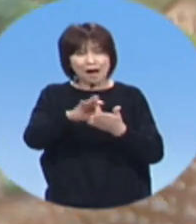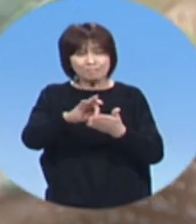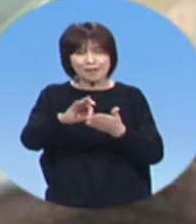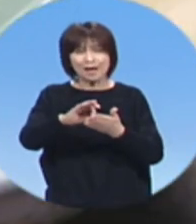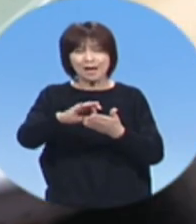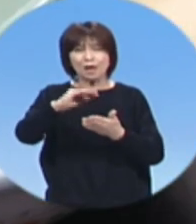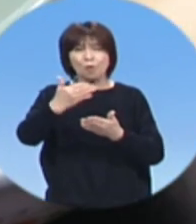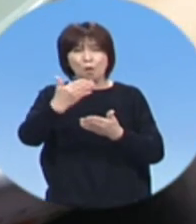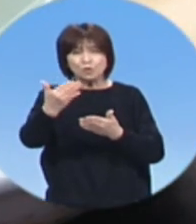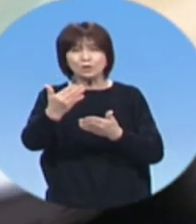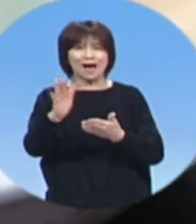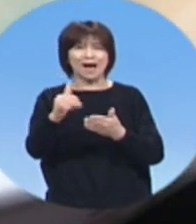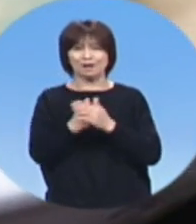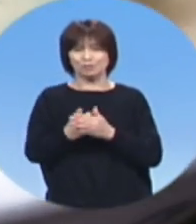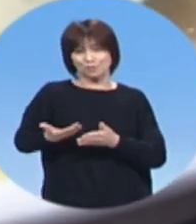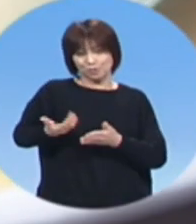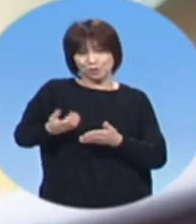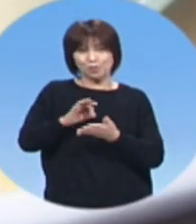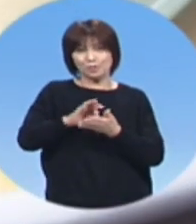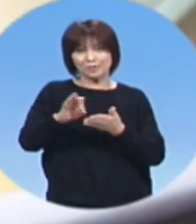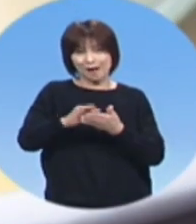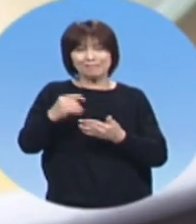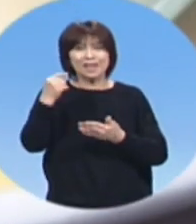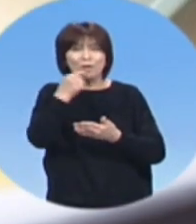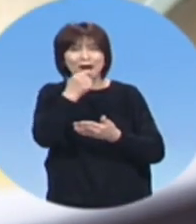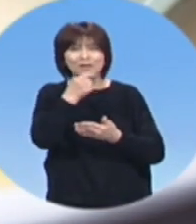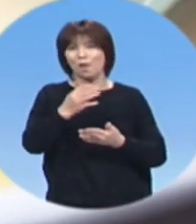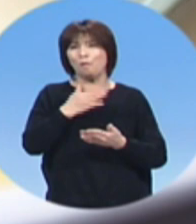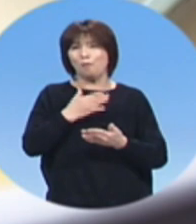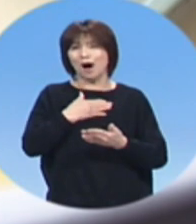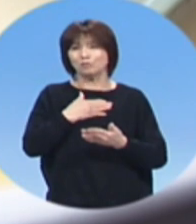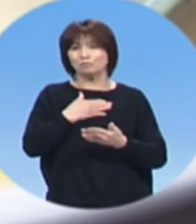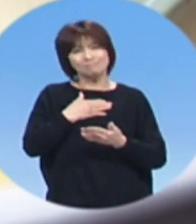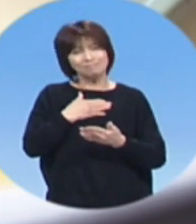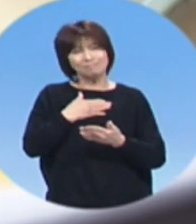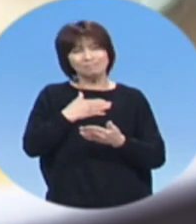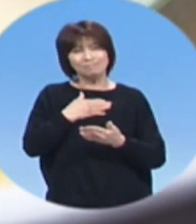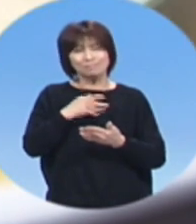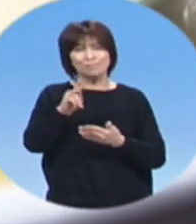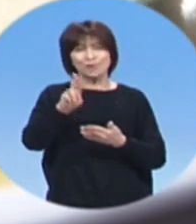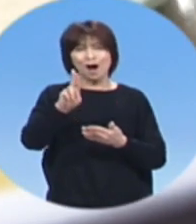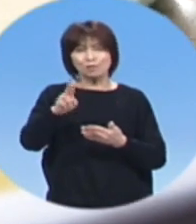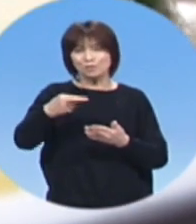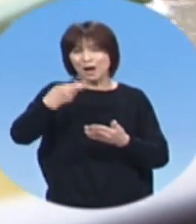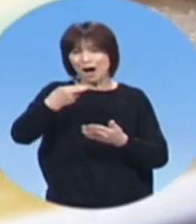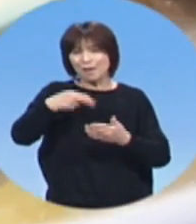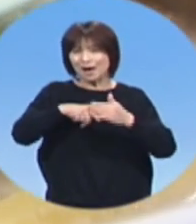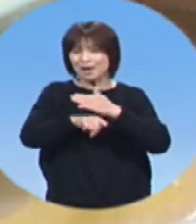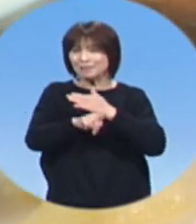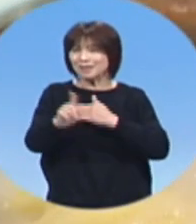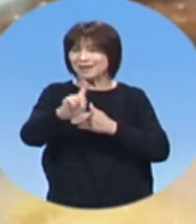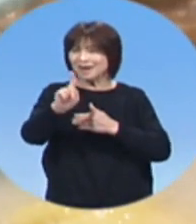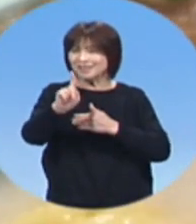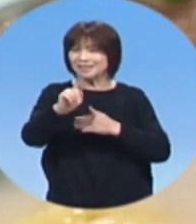。 牛乳を使っているからホワイトなのは分かりましたが、ガウラーメンというのはどこから来ているんで